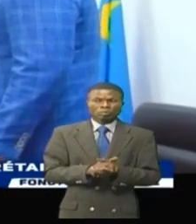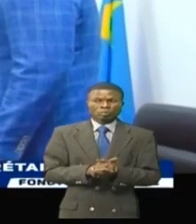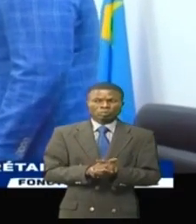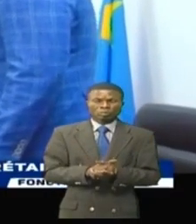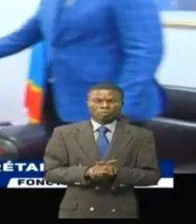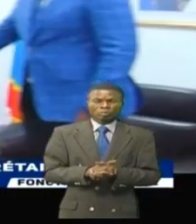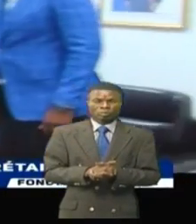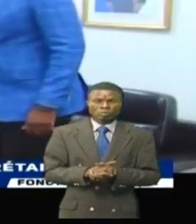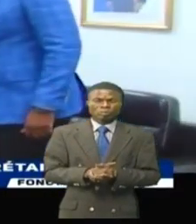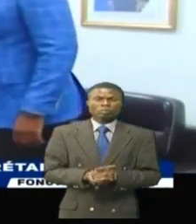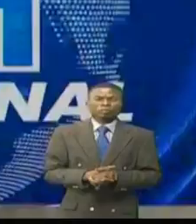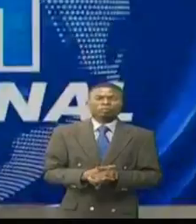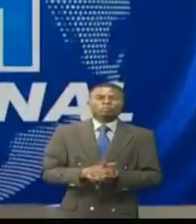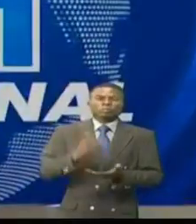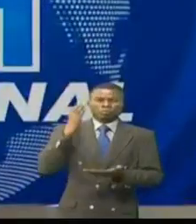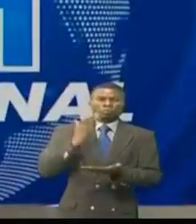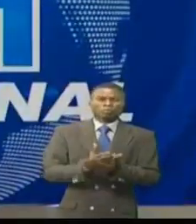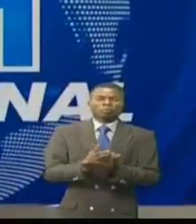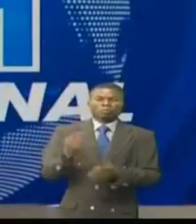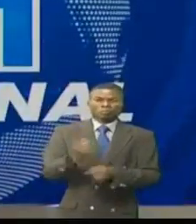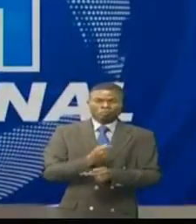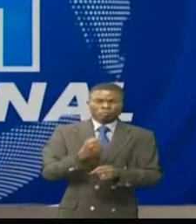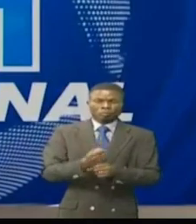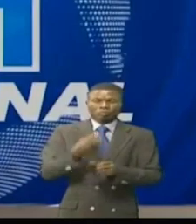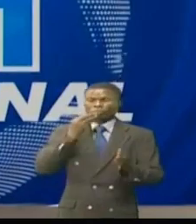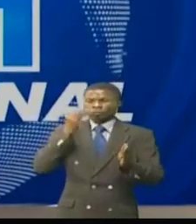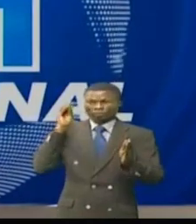Mise à la retraite sur ordonnance présidentielle.